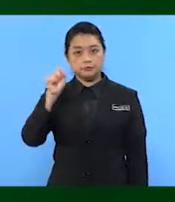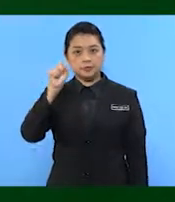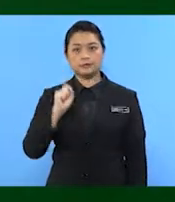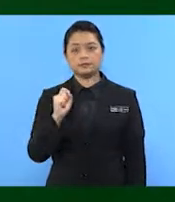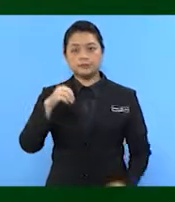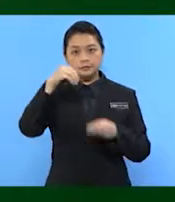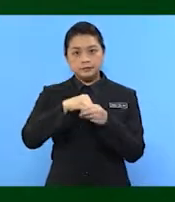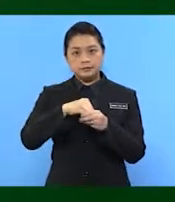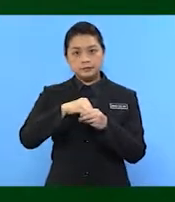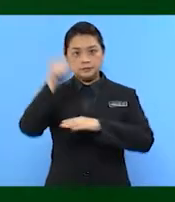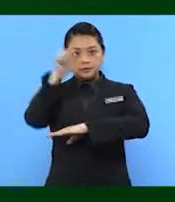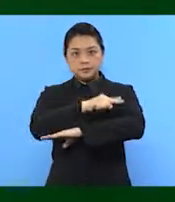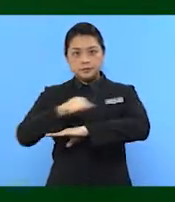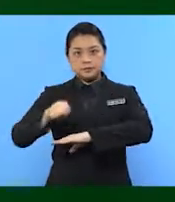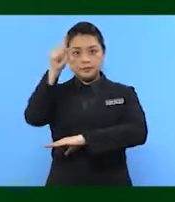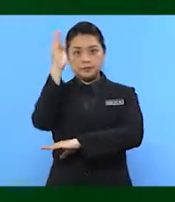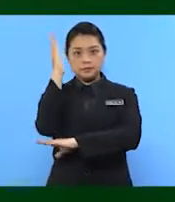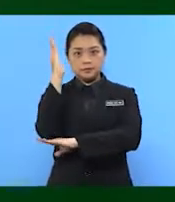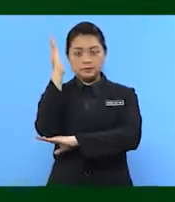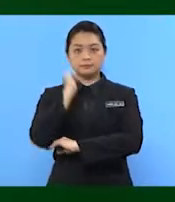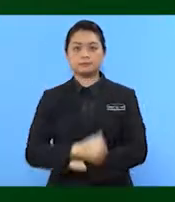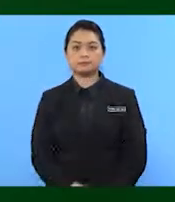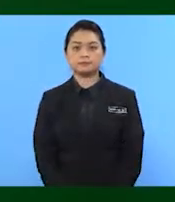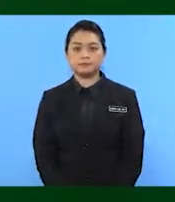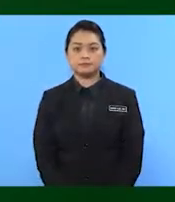darjah dalam segitiga bersudut tegak.